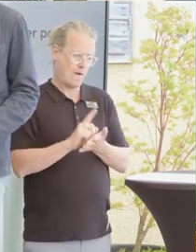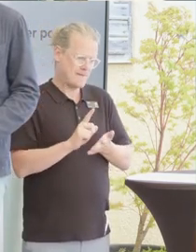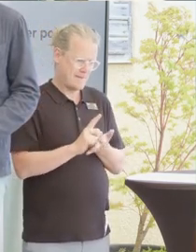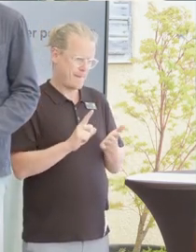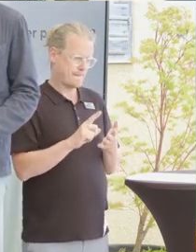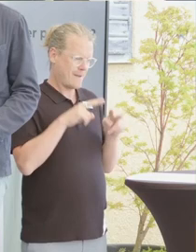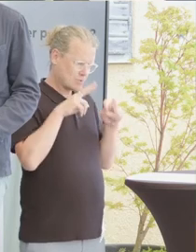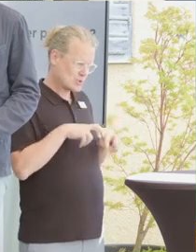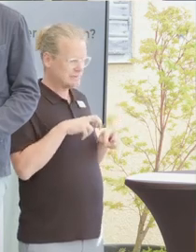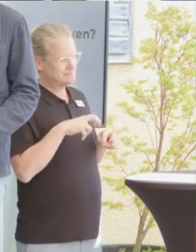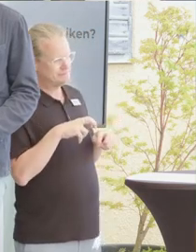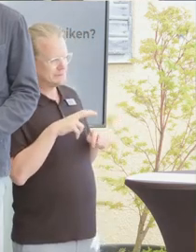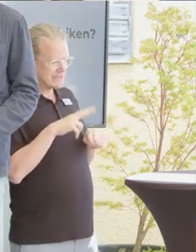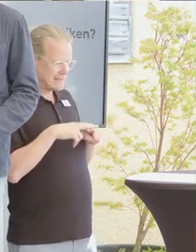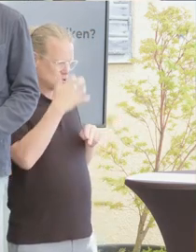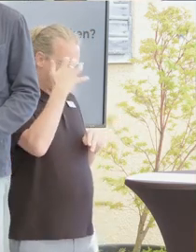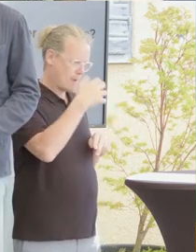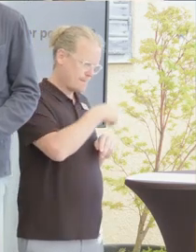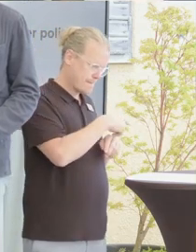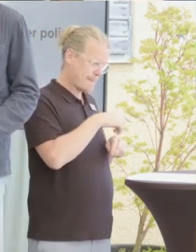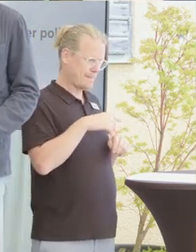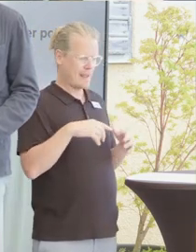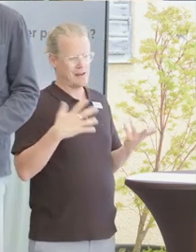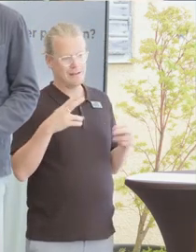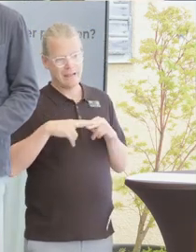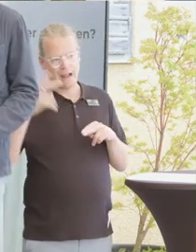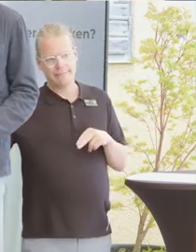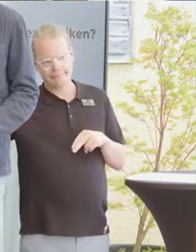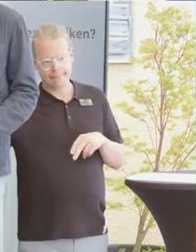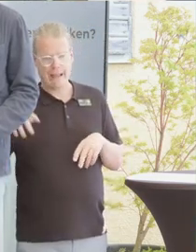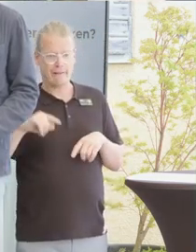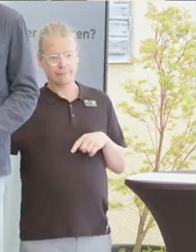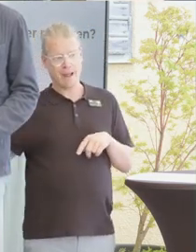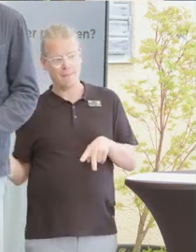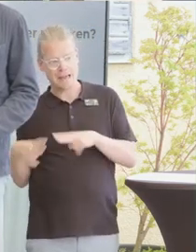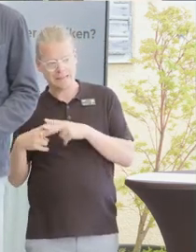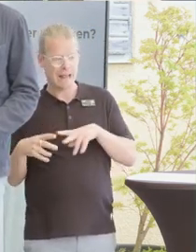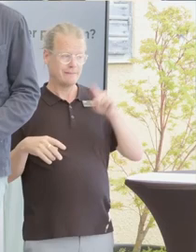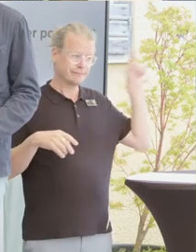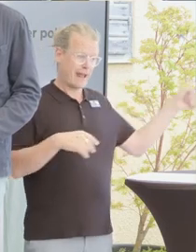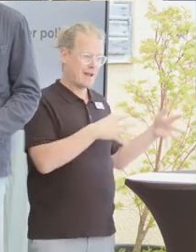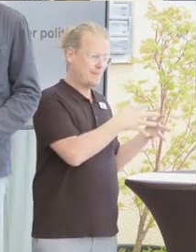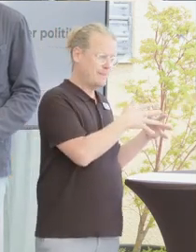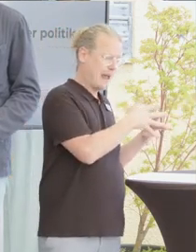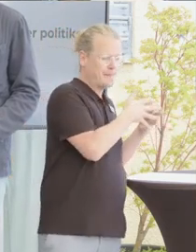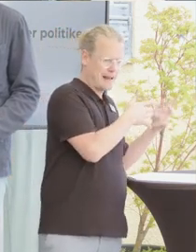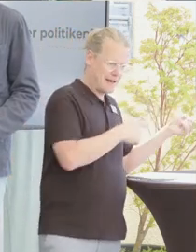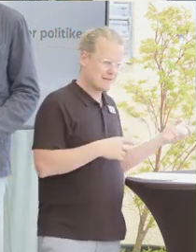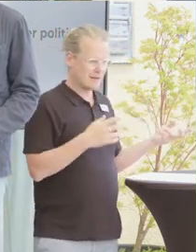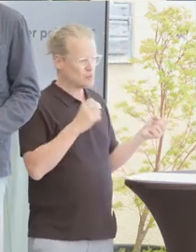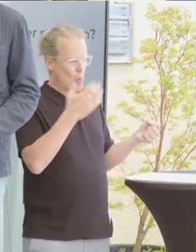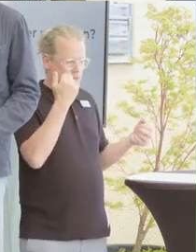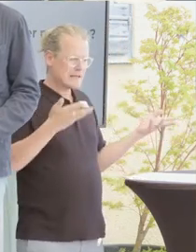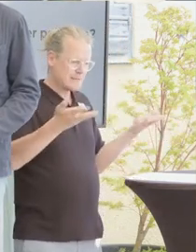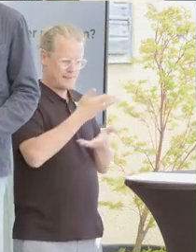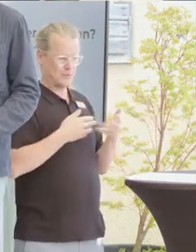någon i Malmö, eller någon sitter i Stockholm, någon sitter i Paris, någon sitter i New York och någon sitter i Canberra, eller vad man nu kan tänka sig. Och där